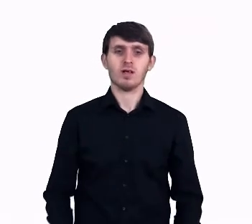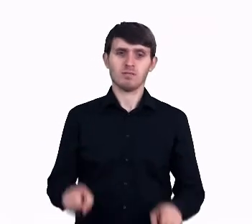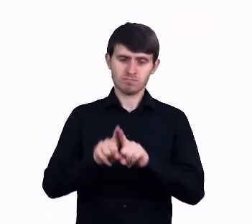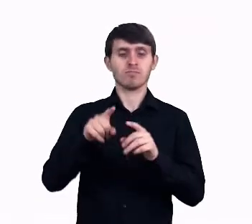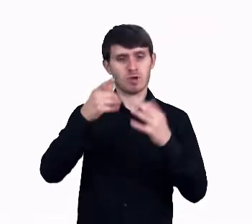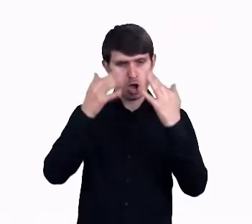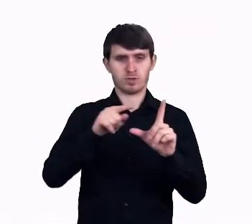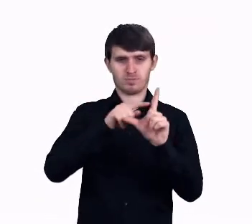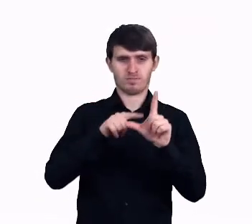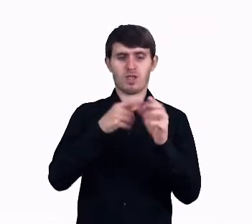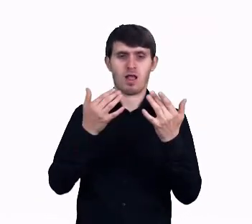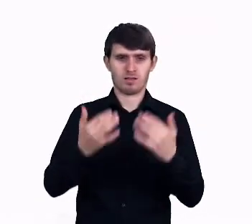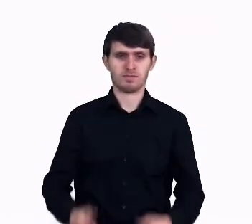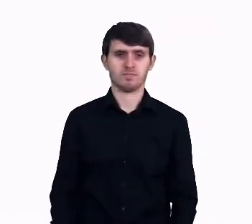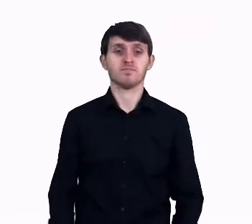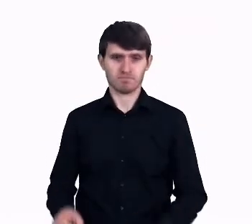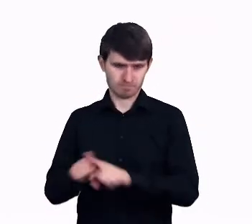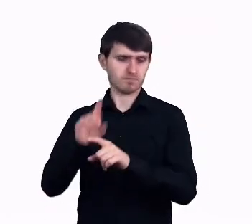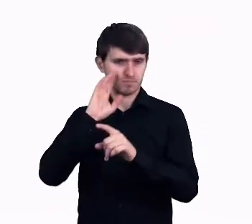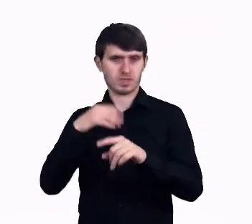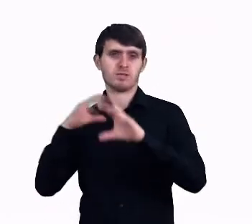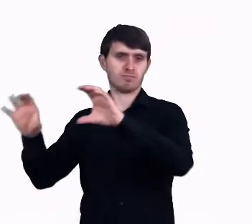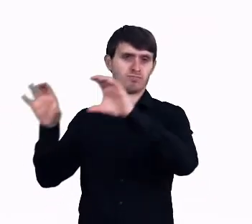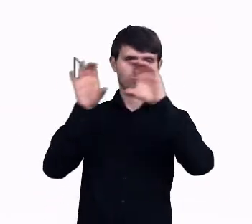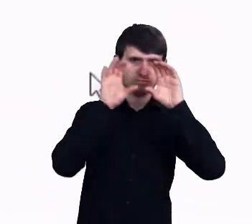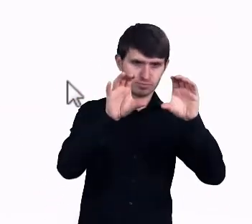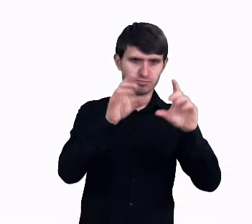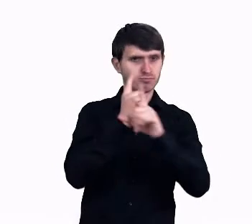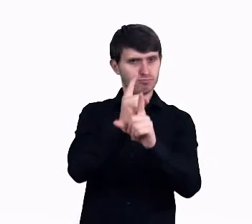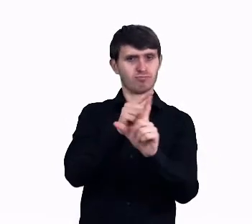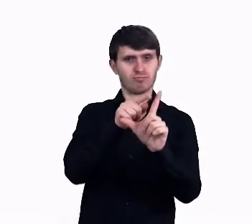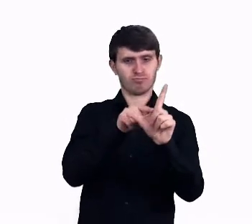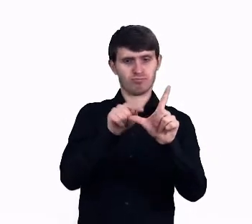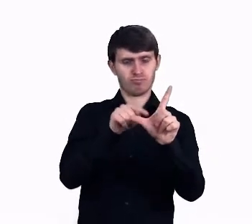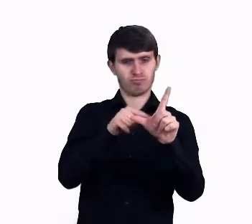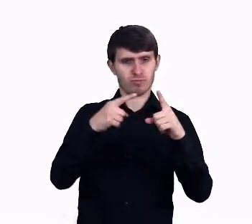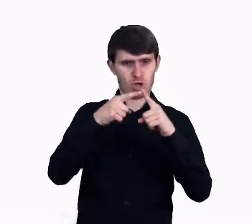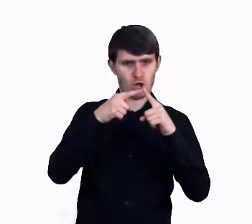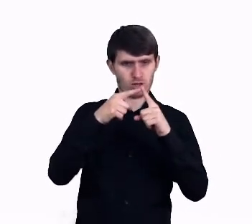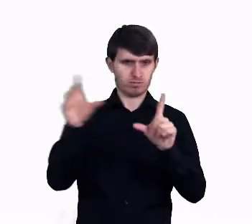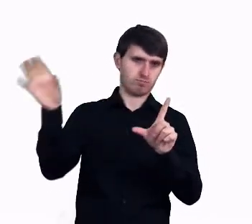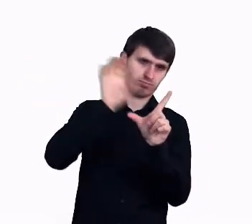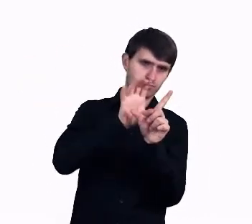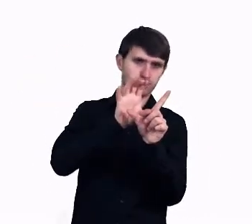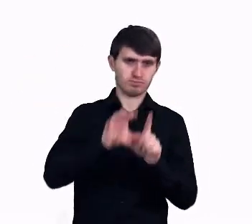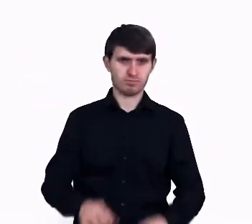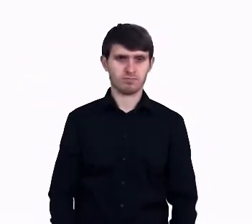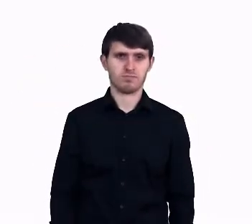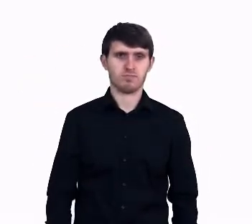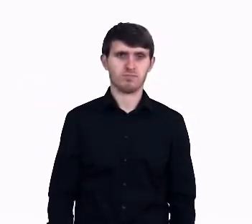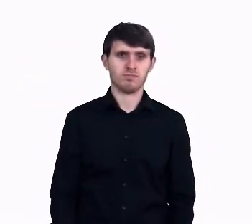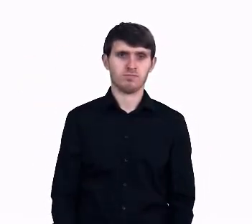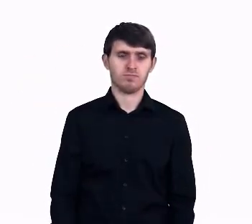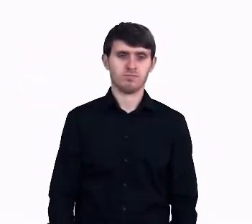kolejny kąt zmierzamy ten kąt umieszczamy środek kątomierza na środku na wierzchołku